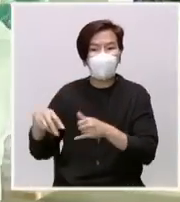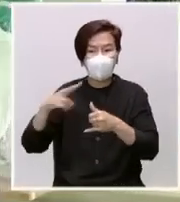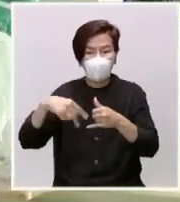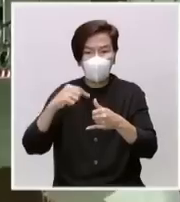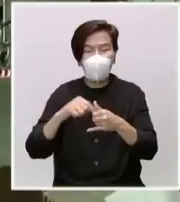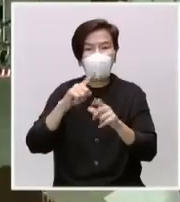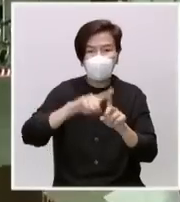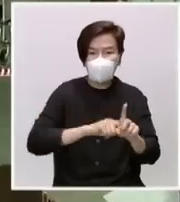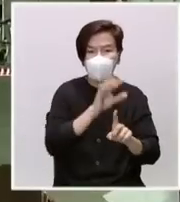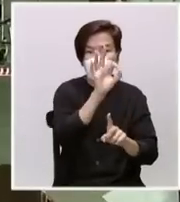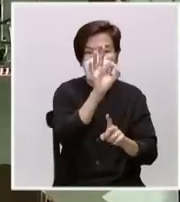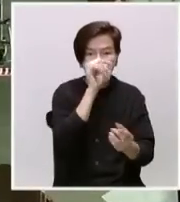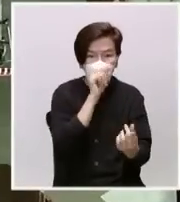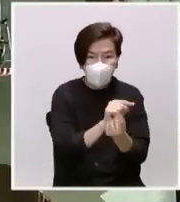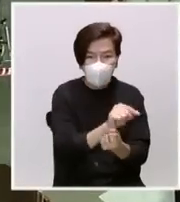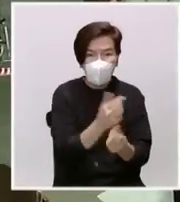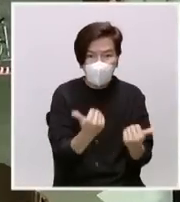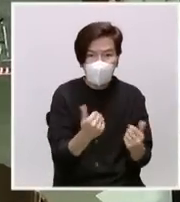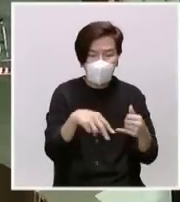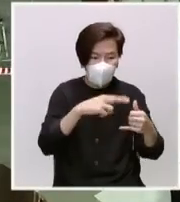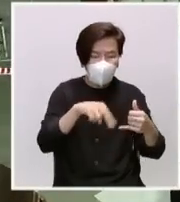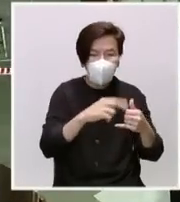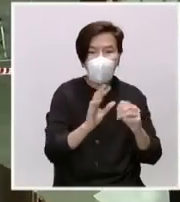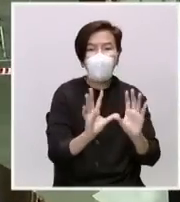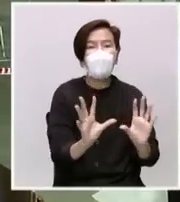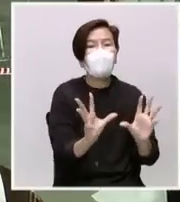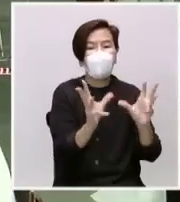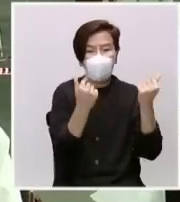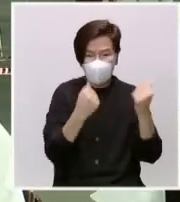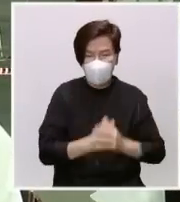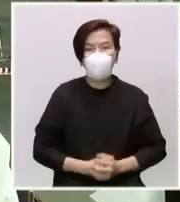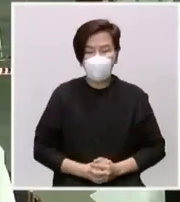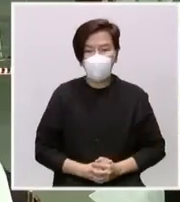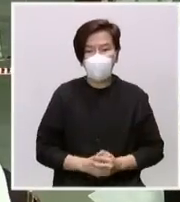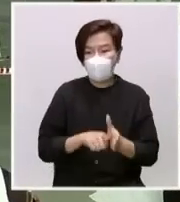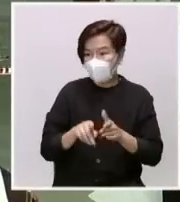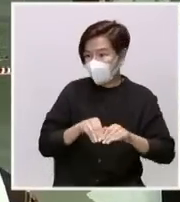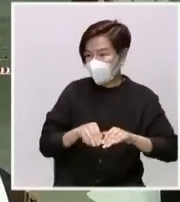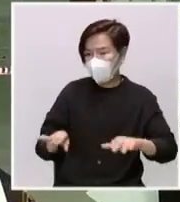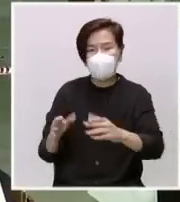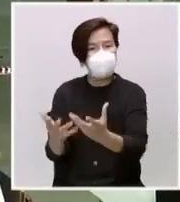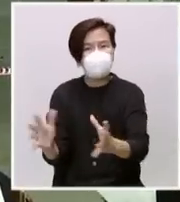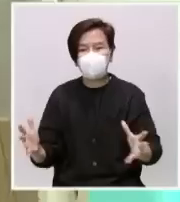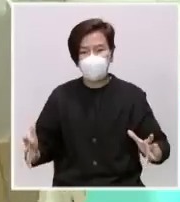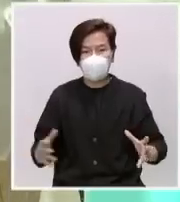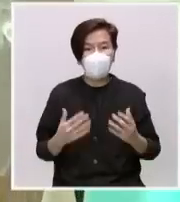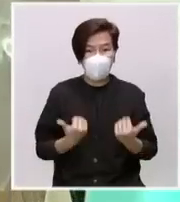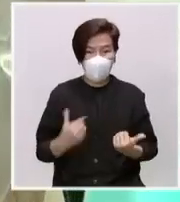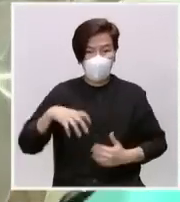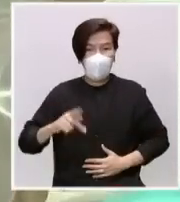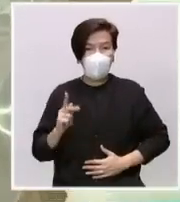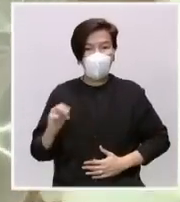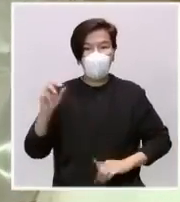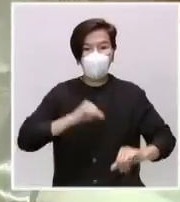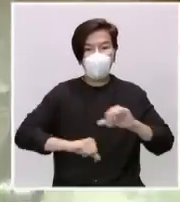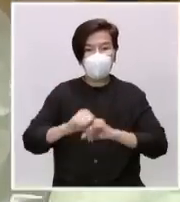มื่อเดือนกันยายนนะครับตอนนี้เนี่ยผู้ป่วยรักษาหายแล้วและไม่พบการติดเชื้อแพร่ไปสู่คนอื่นด้วยวันนี้กรมวิทยาศ